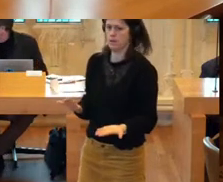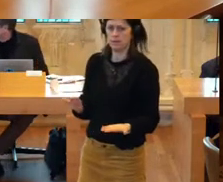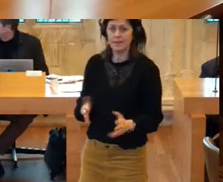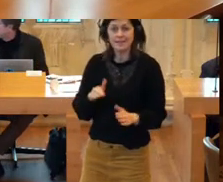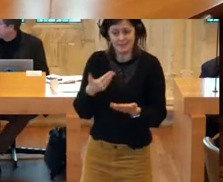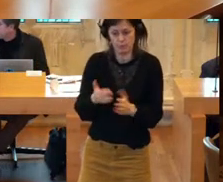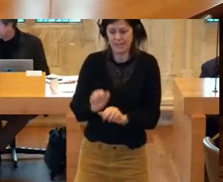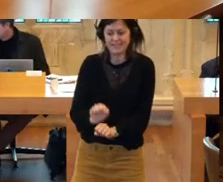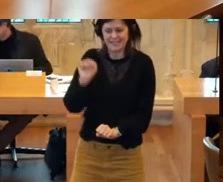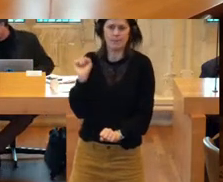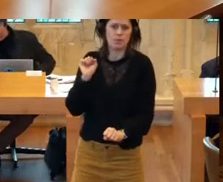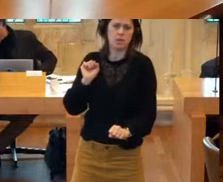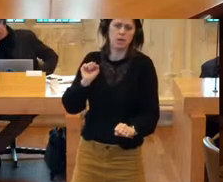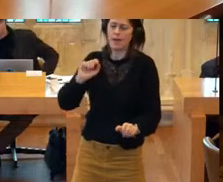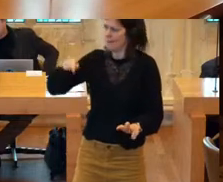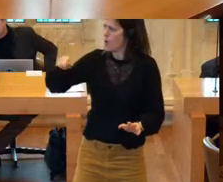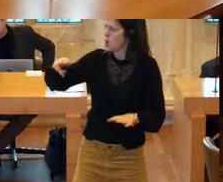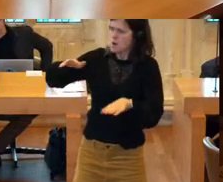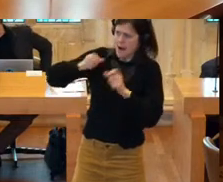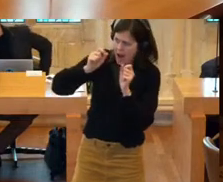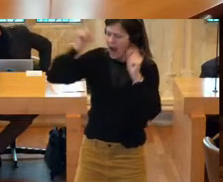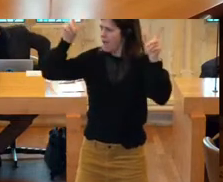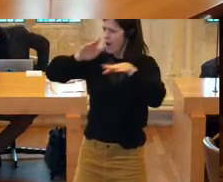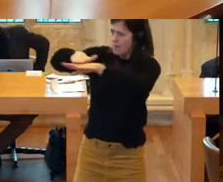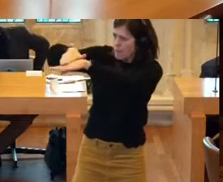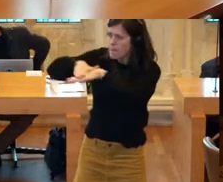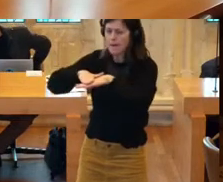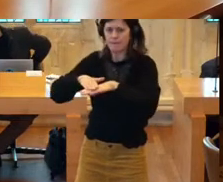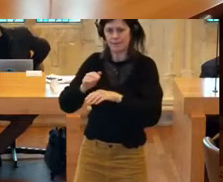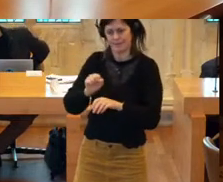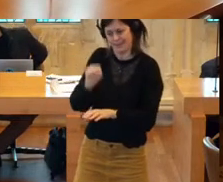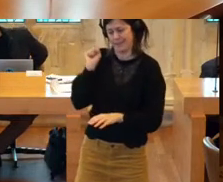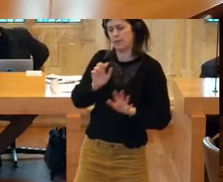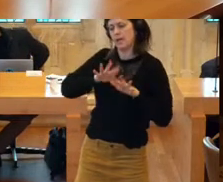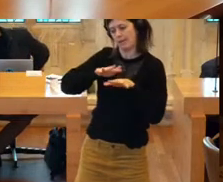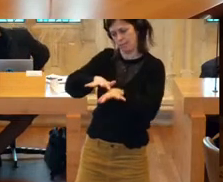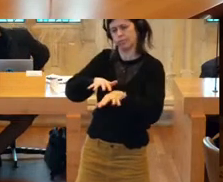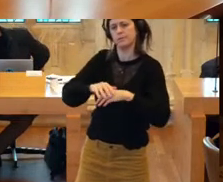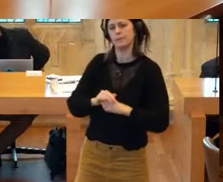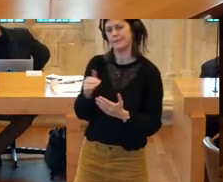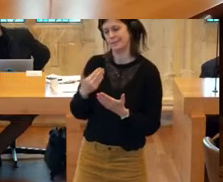samedi et que j'ai parlé aujourd'hui devant vous. Merci.